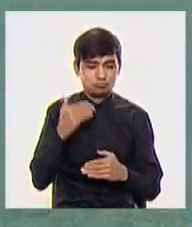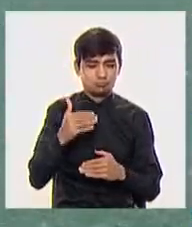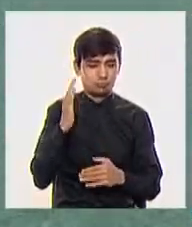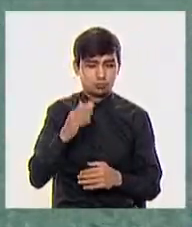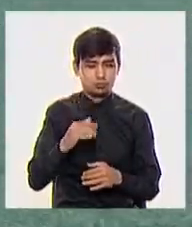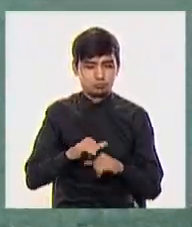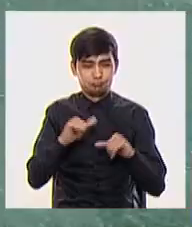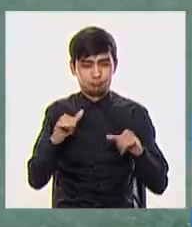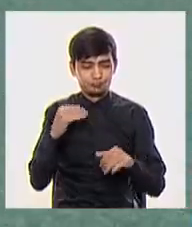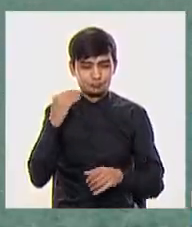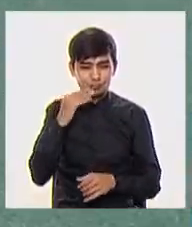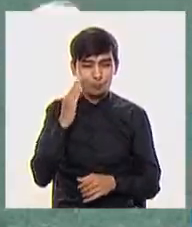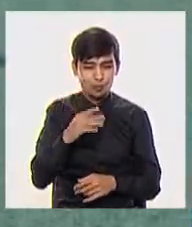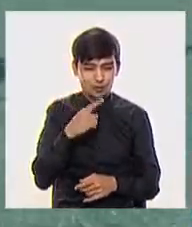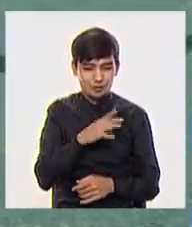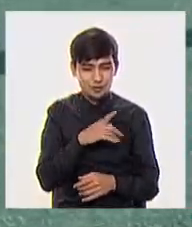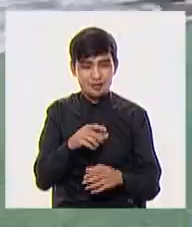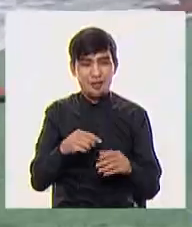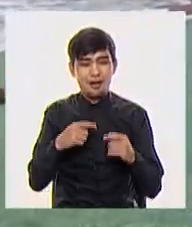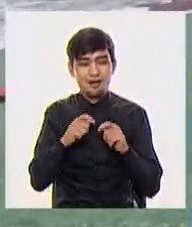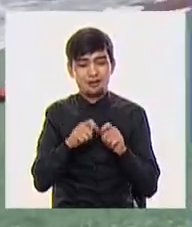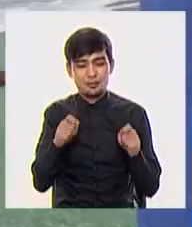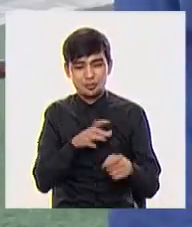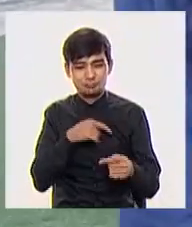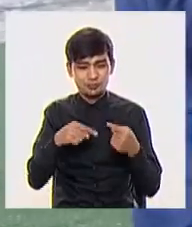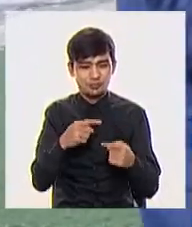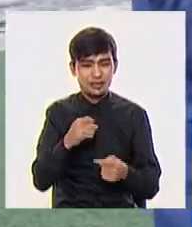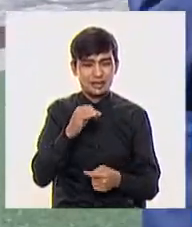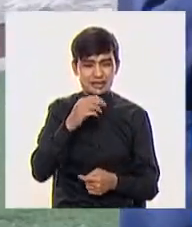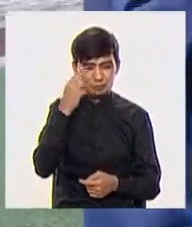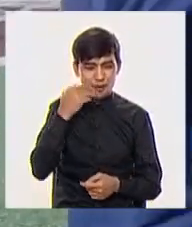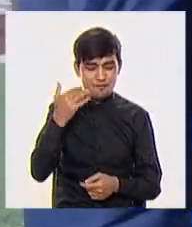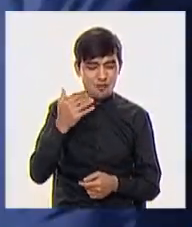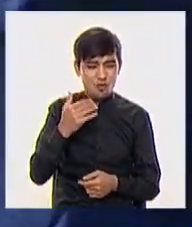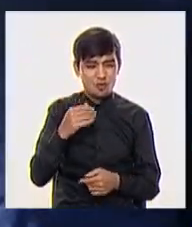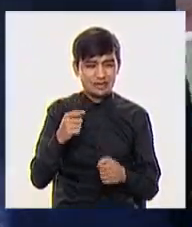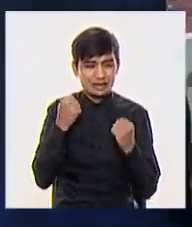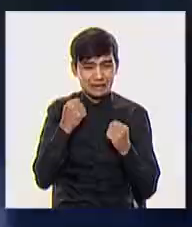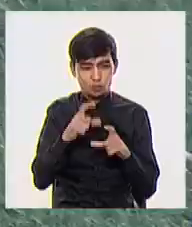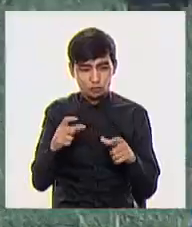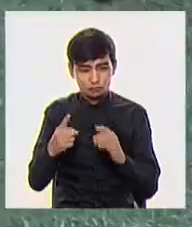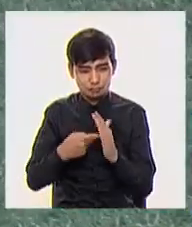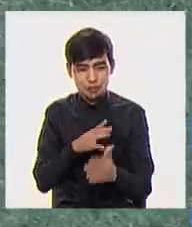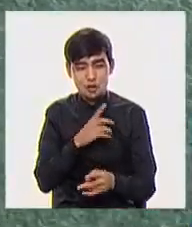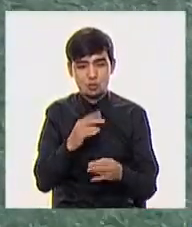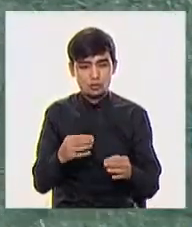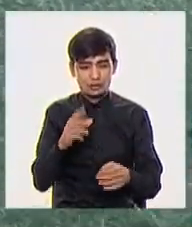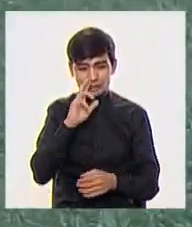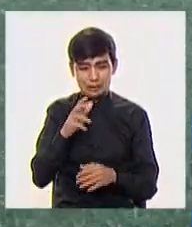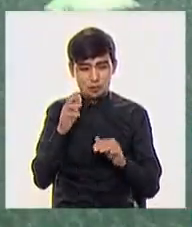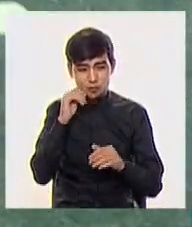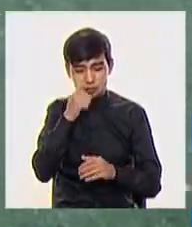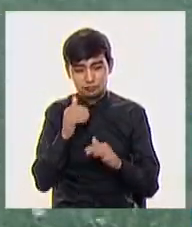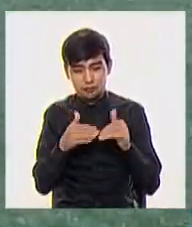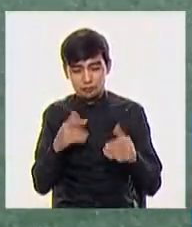начали с того что открыли академии футбола наняли испанских трениров но через три года академия закрылась теперь